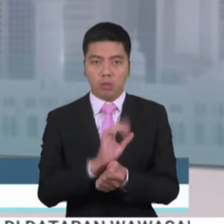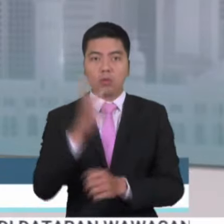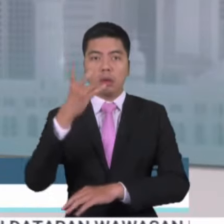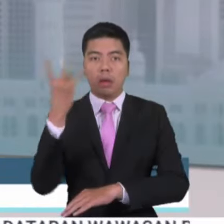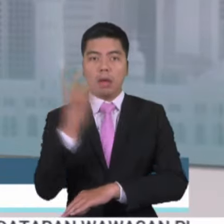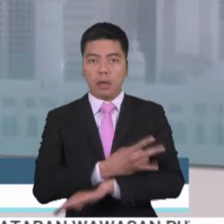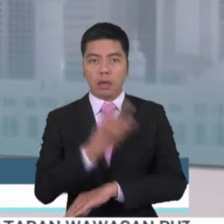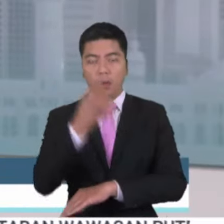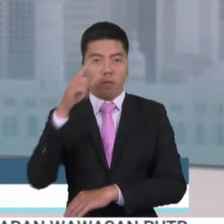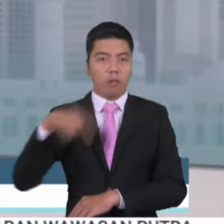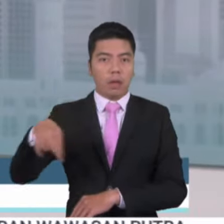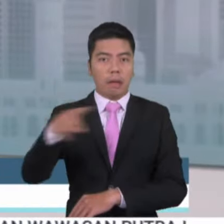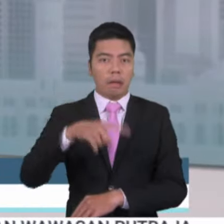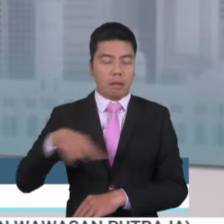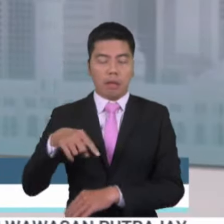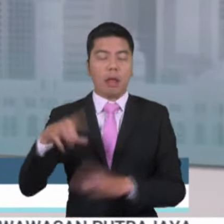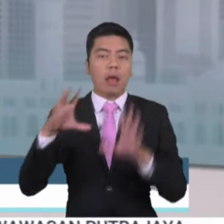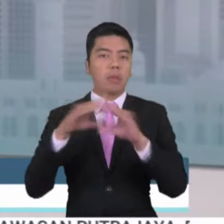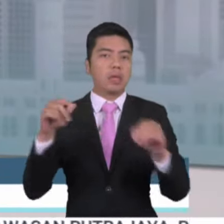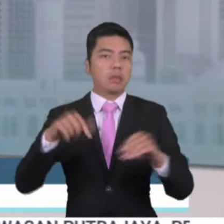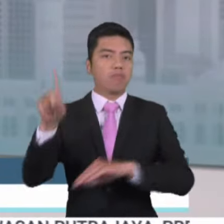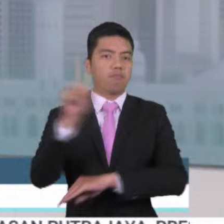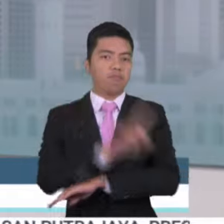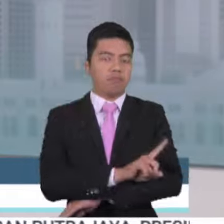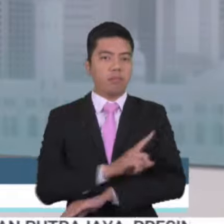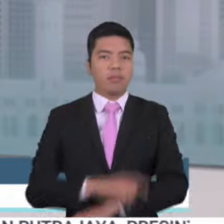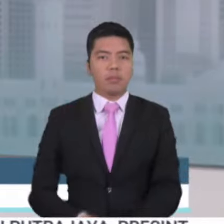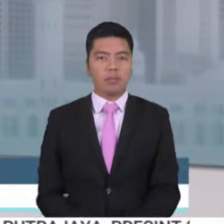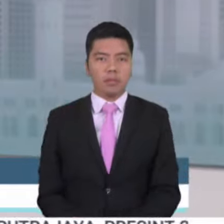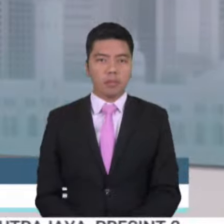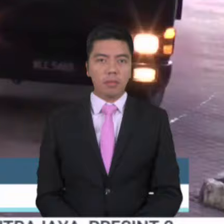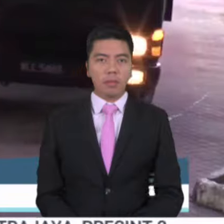reman 7 hari terhadap mereka tamat hari ini.